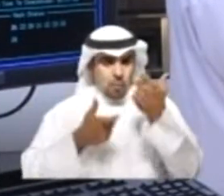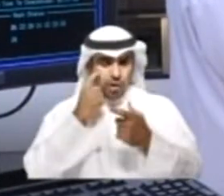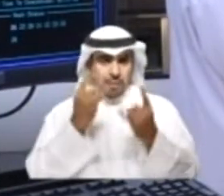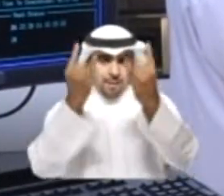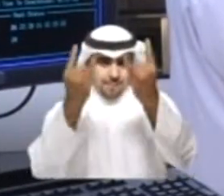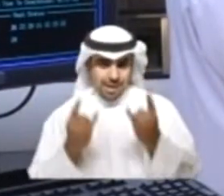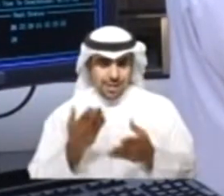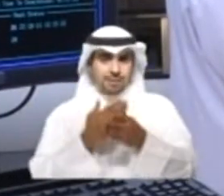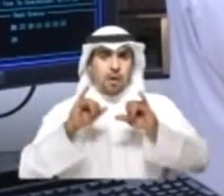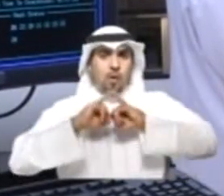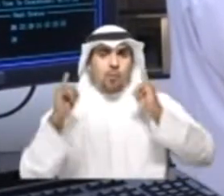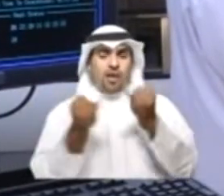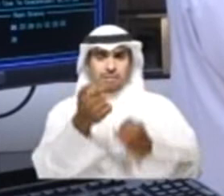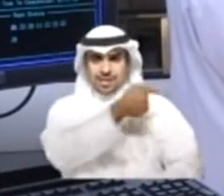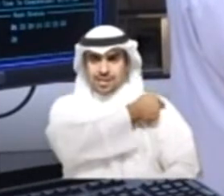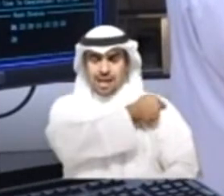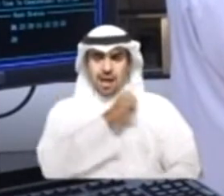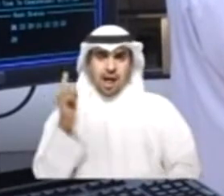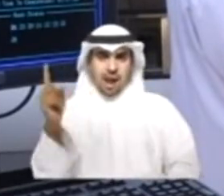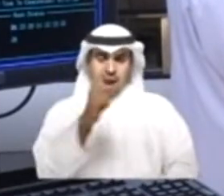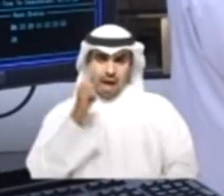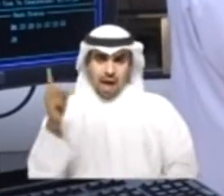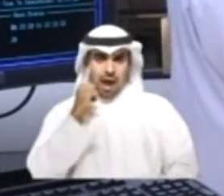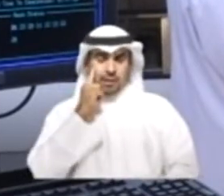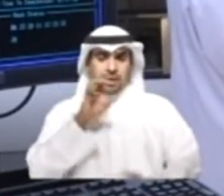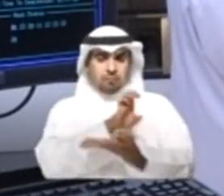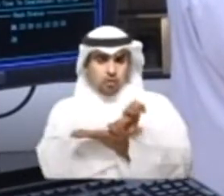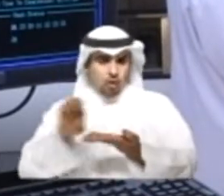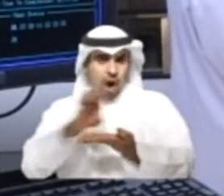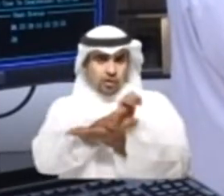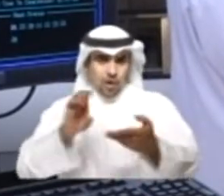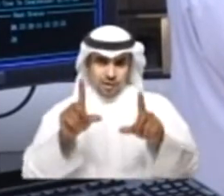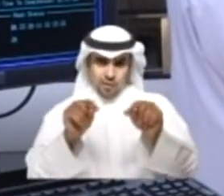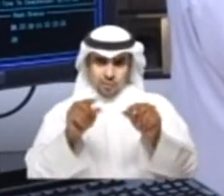من منظمة الصحة العالمية وكفاءة وجودة الأجهزة في